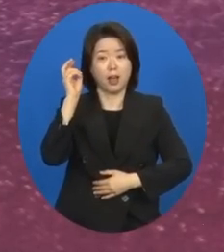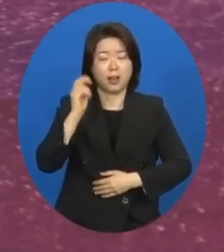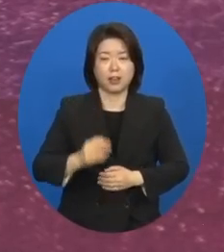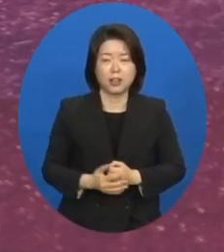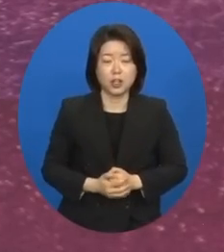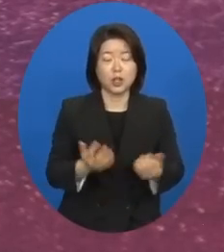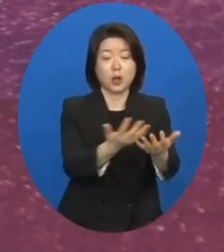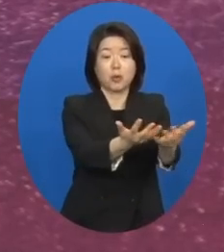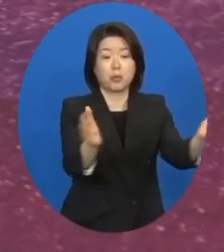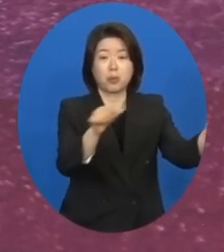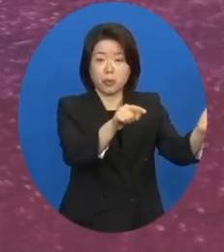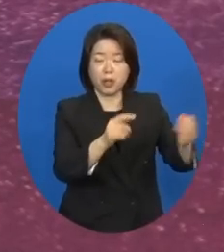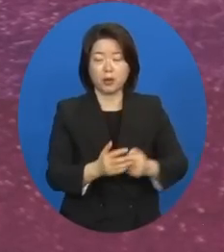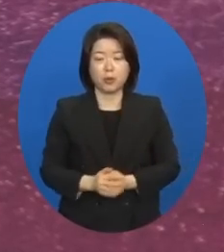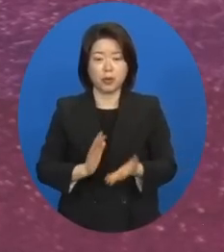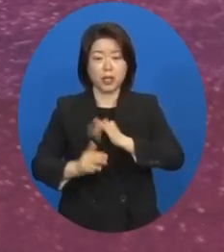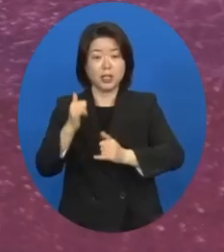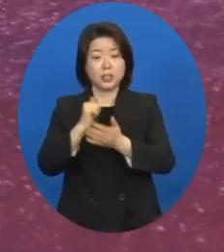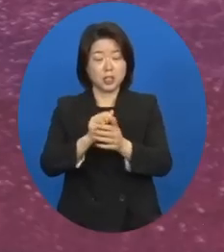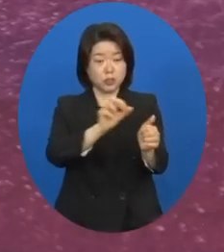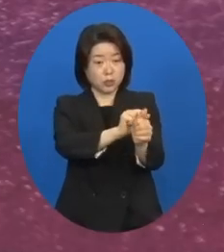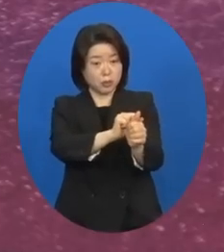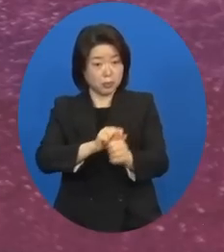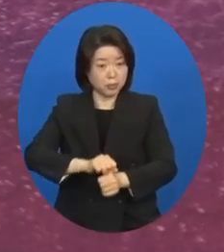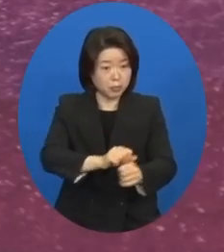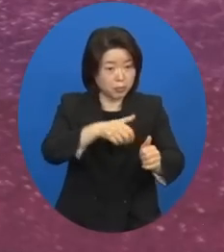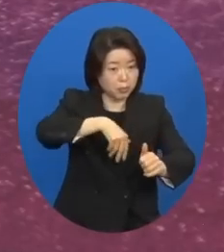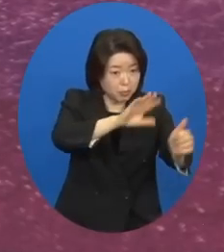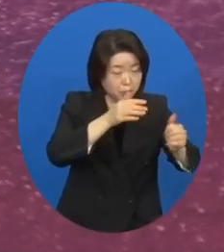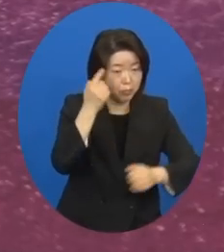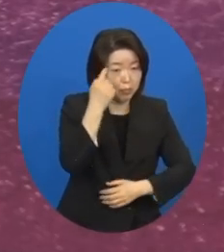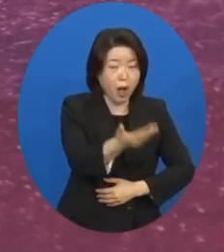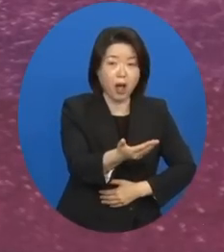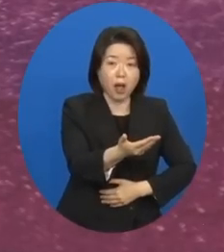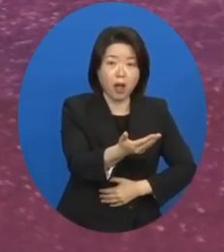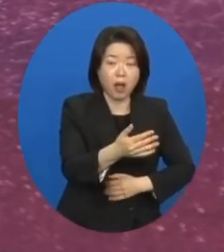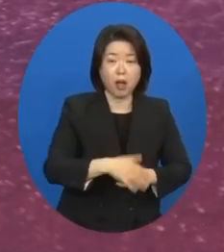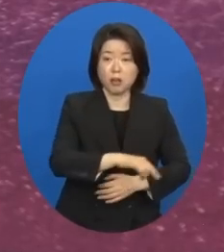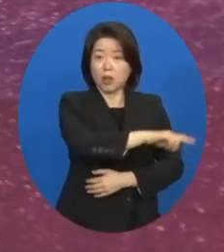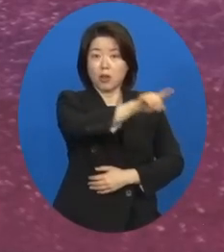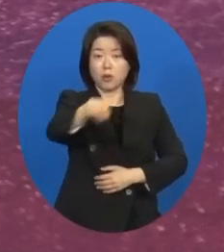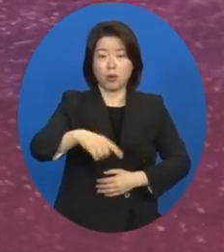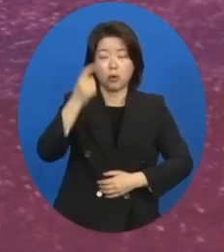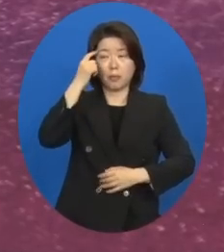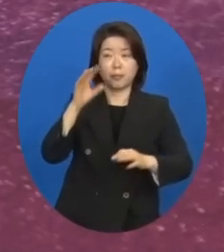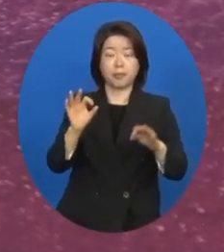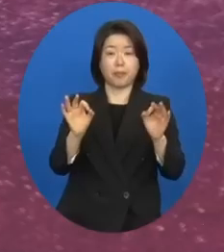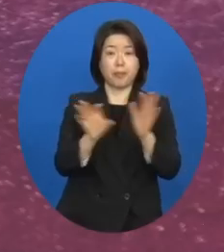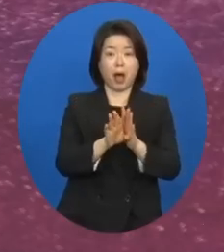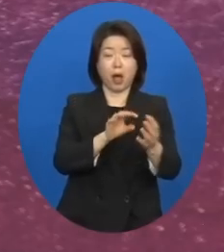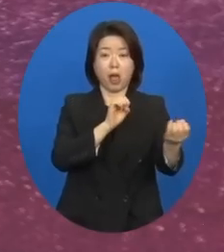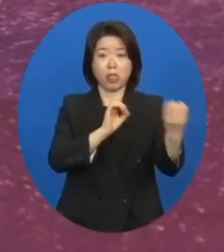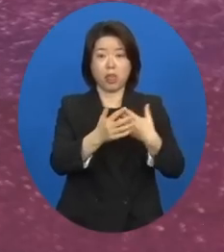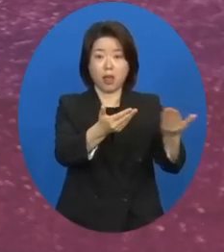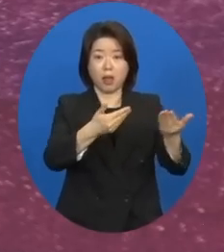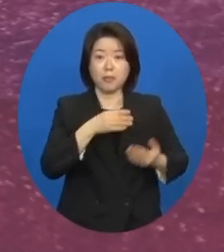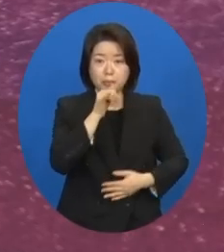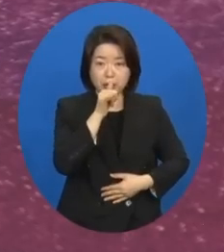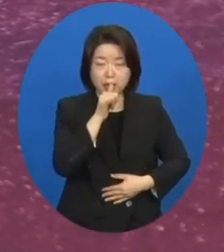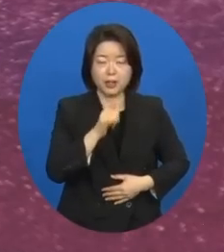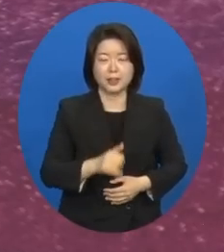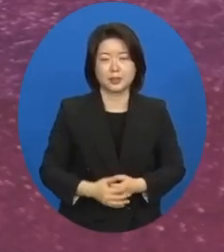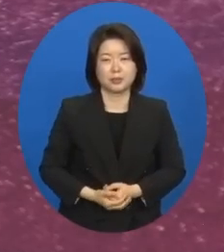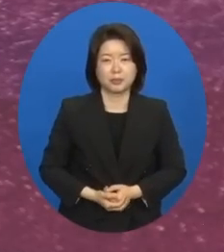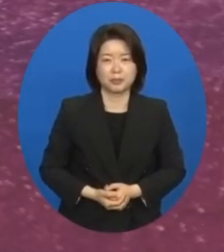모여있는 무리에게 예수님을 풀어줄지에 대해서 질문을 합니다. 그런데 전혀 예상하지 못한 그러한 대답을 듣게